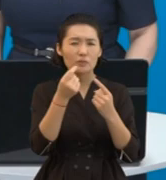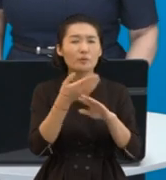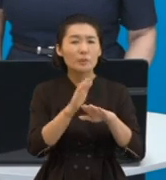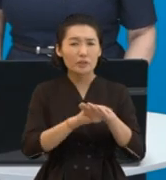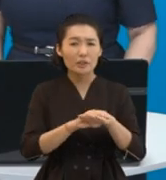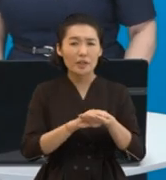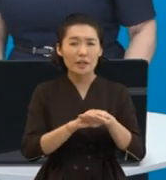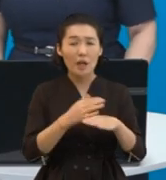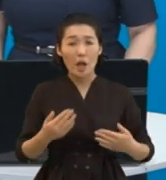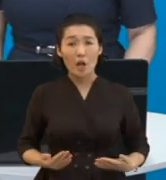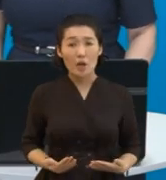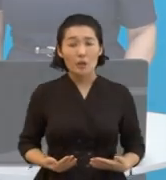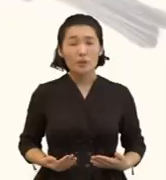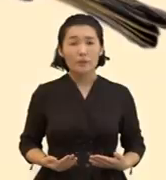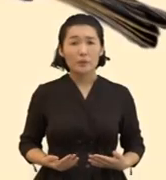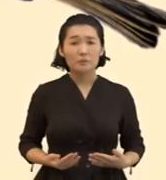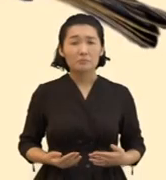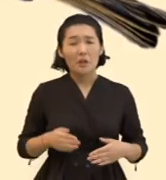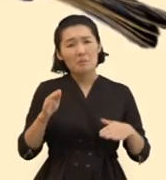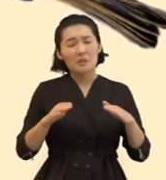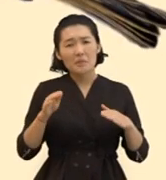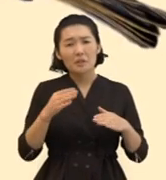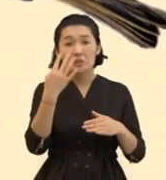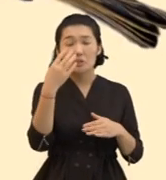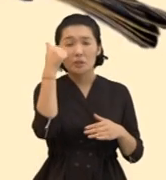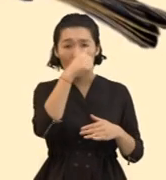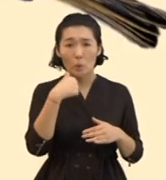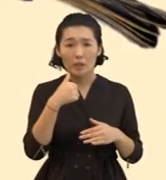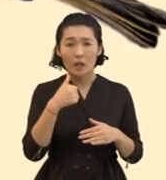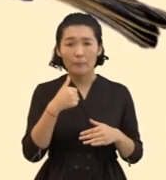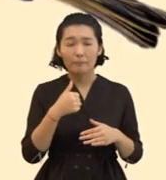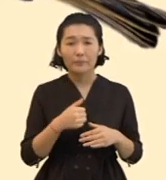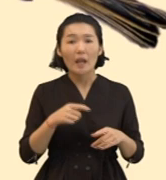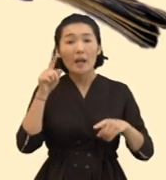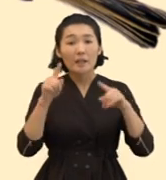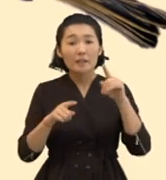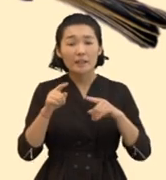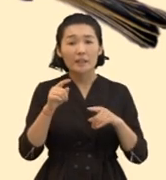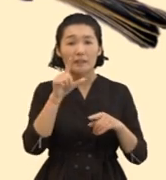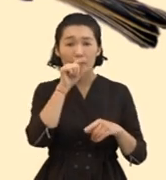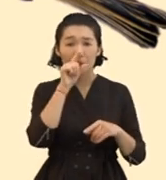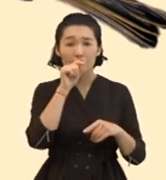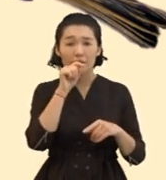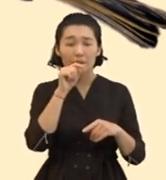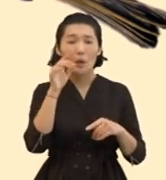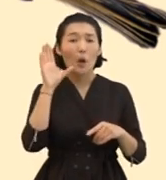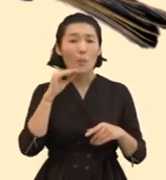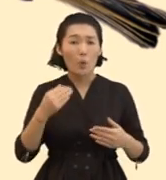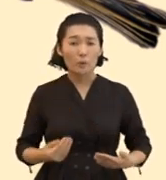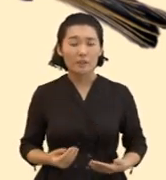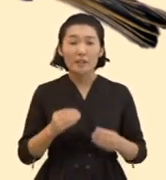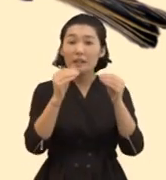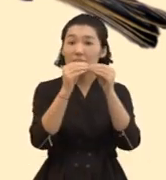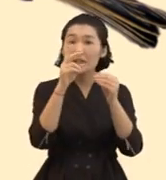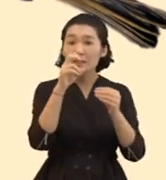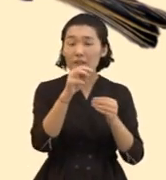воробей около четырех лет кстати некоторые особи достигают возраста десяти лет вы знаете